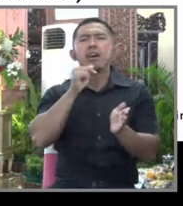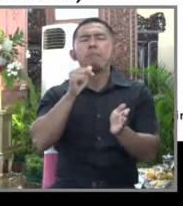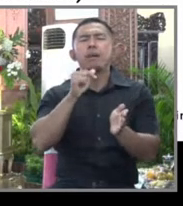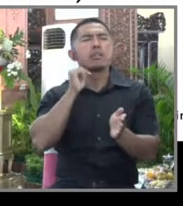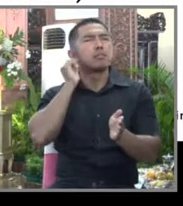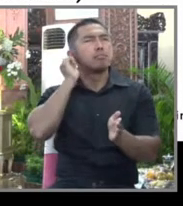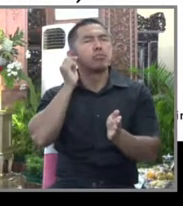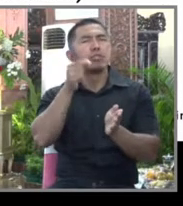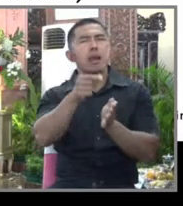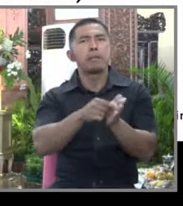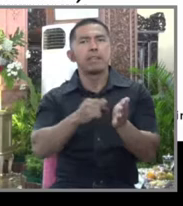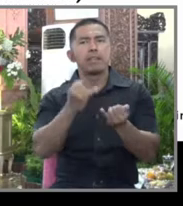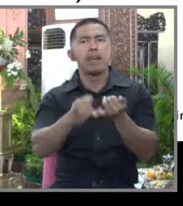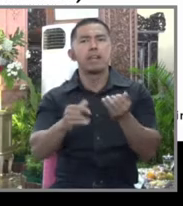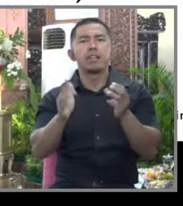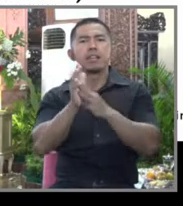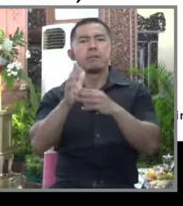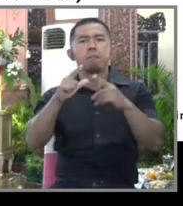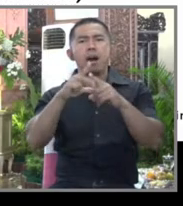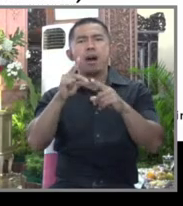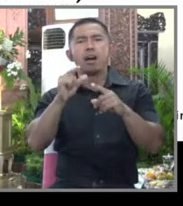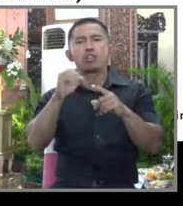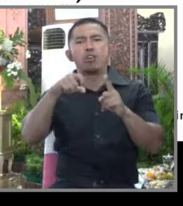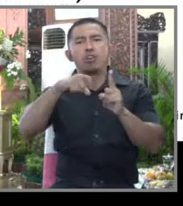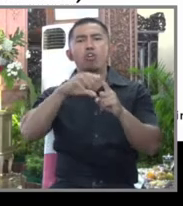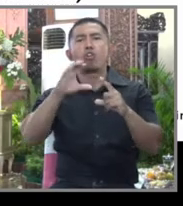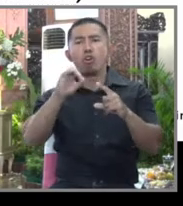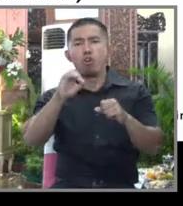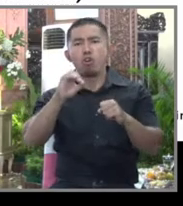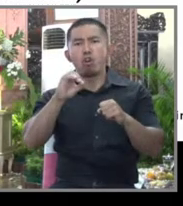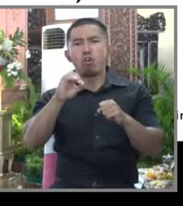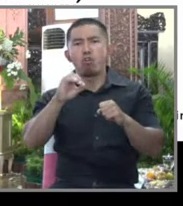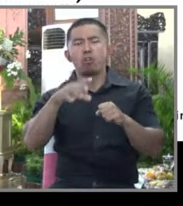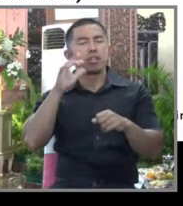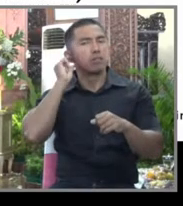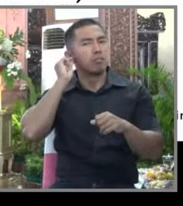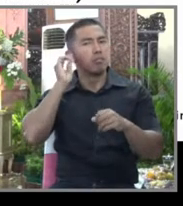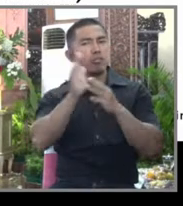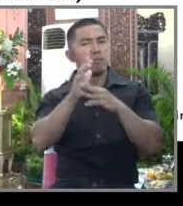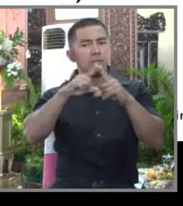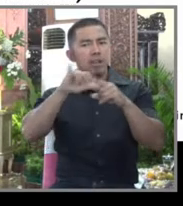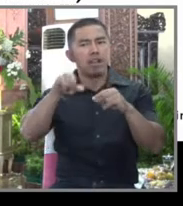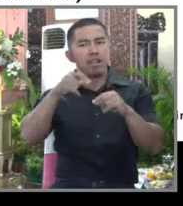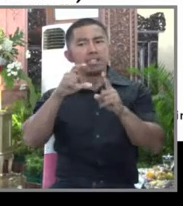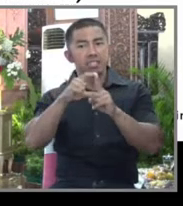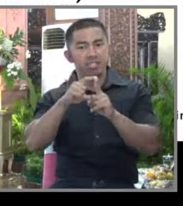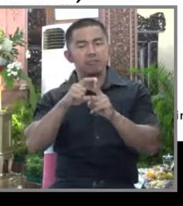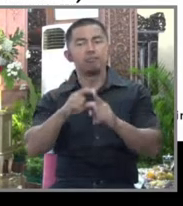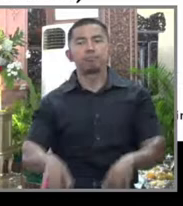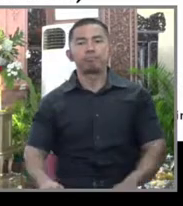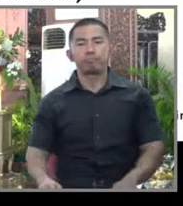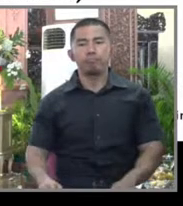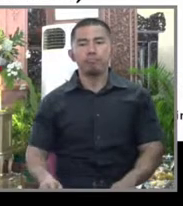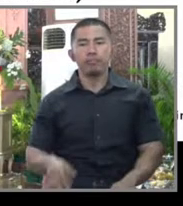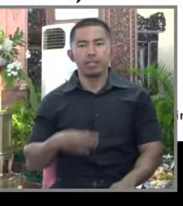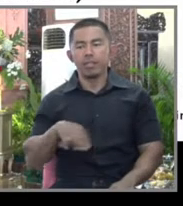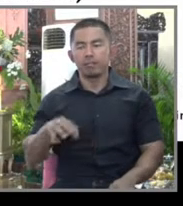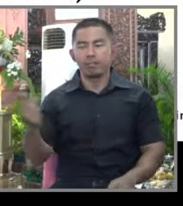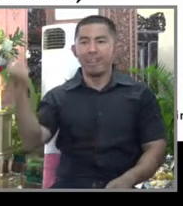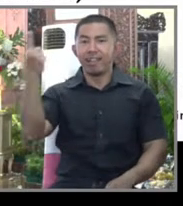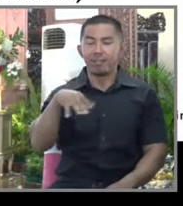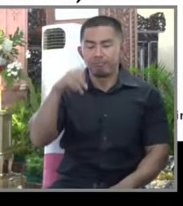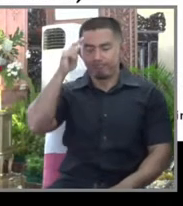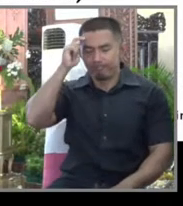itu kini di masjid ini dia datang utusan khusus Sekjen PBB yang kemudian dia mengapresiasi